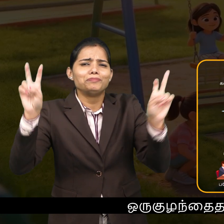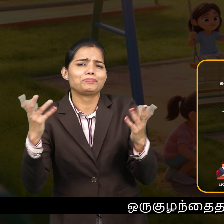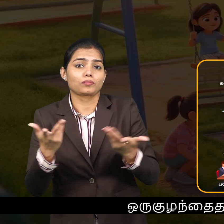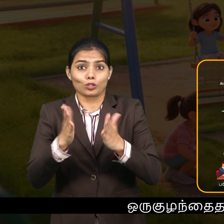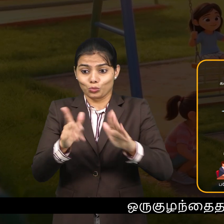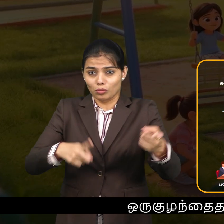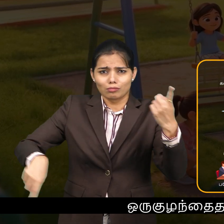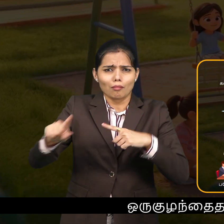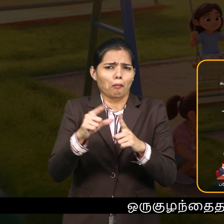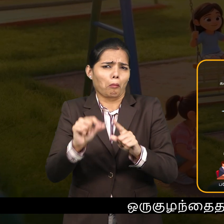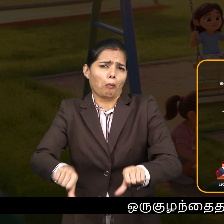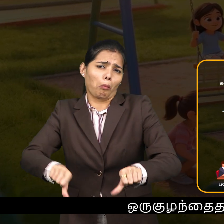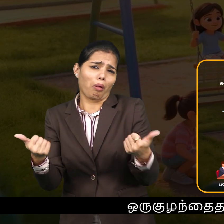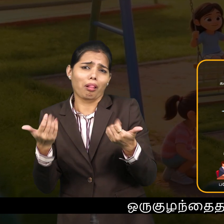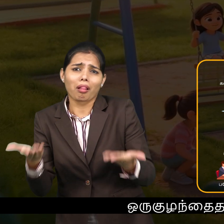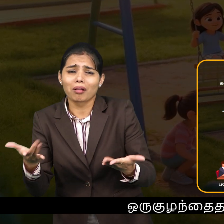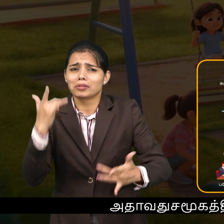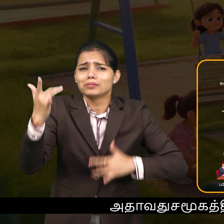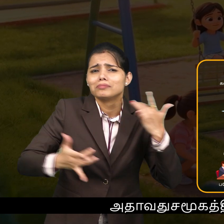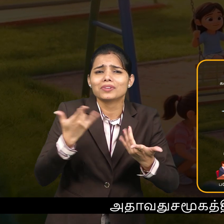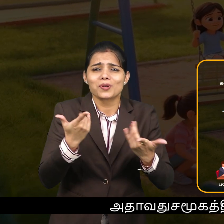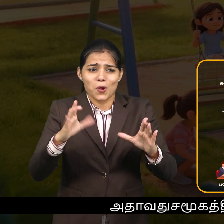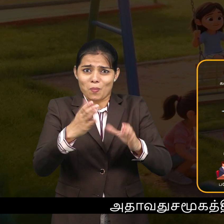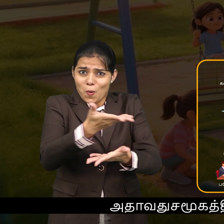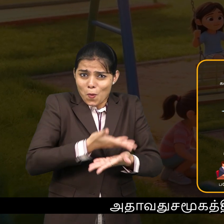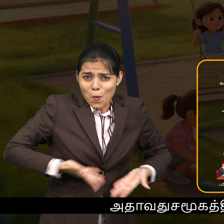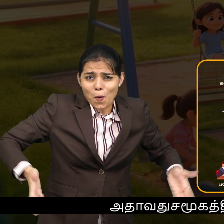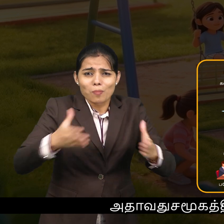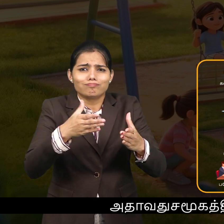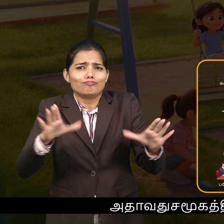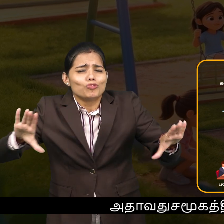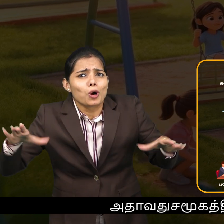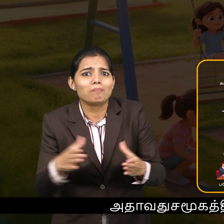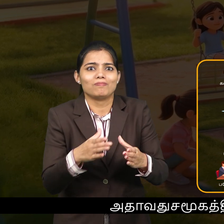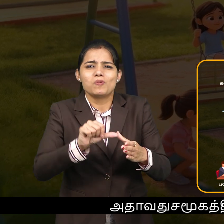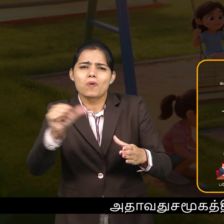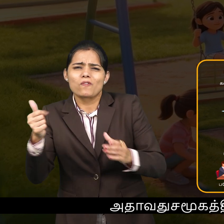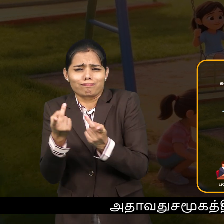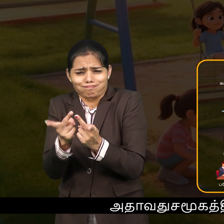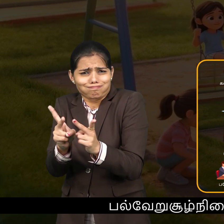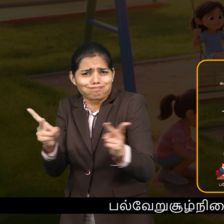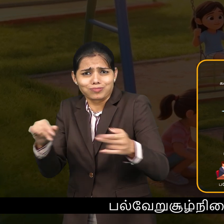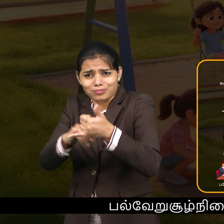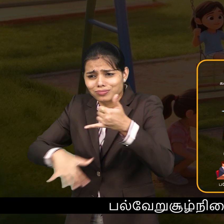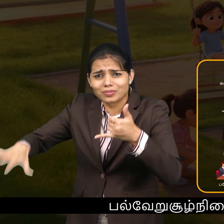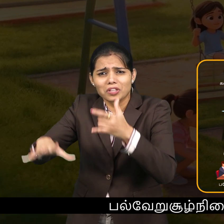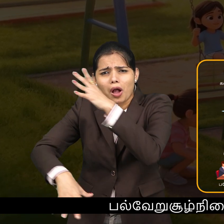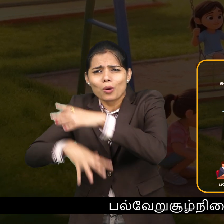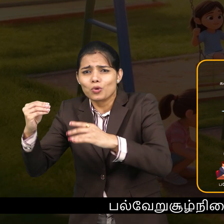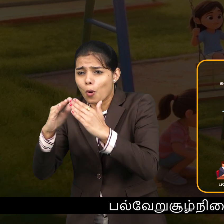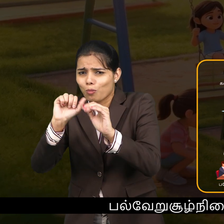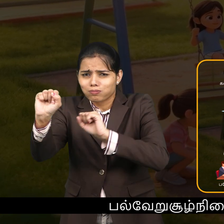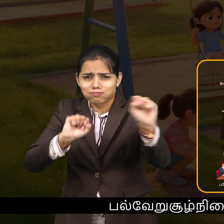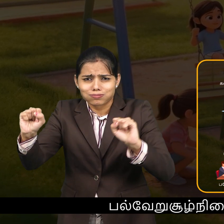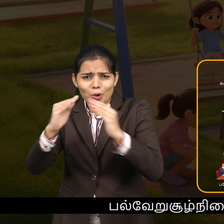திறன்கள், ஒரு குழந்தை தனது வீட்டிற்கு வெளியே, அதாவது சமூகத்தில் உள்ள மற்றவர்களுடன் பல்வேறு